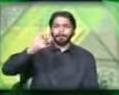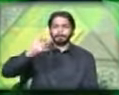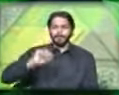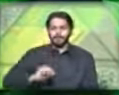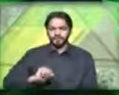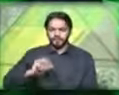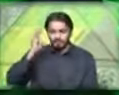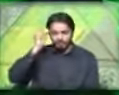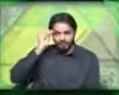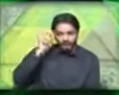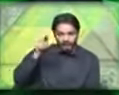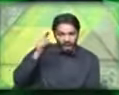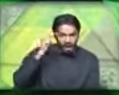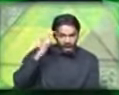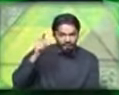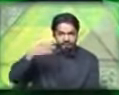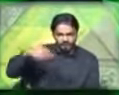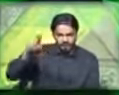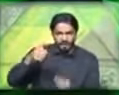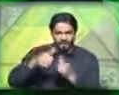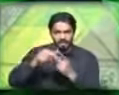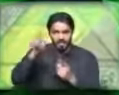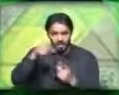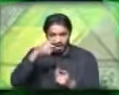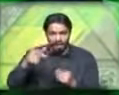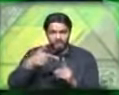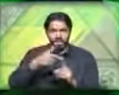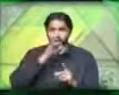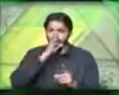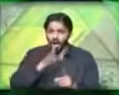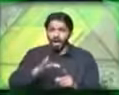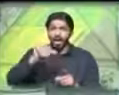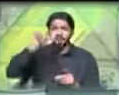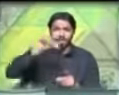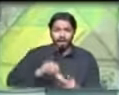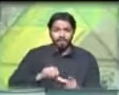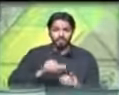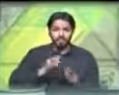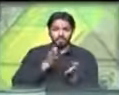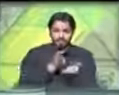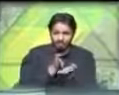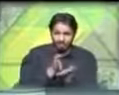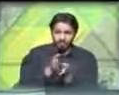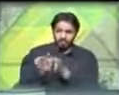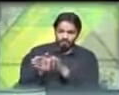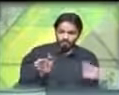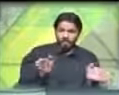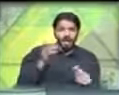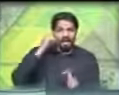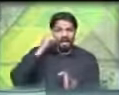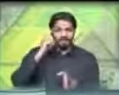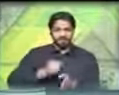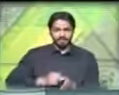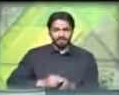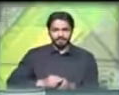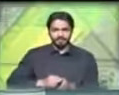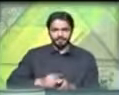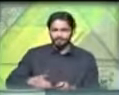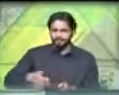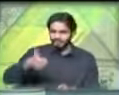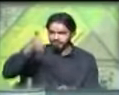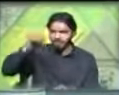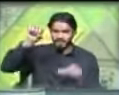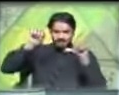نعم. يقذفه الله في قلب العبد يميز به بين الصحيح والفاسد والحق